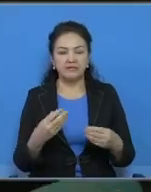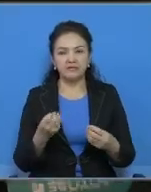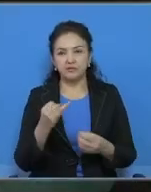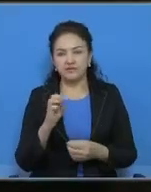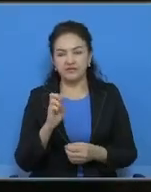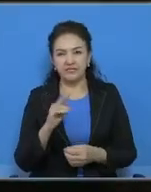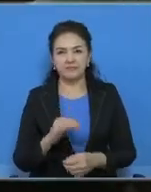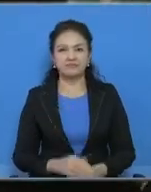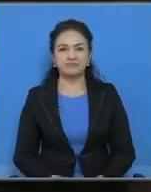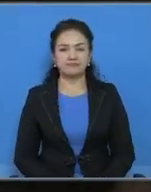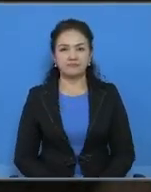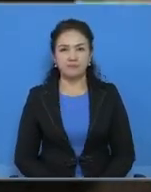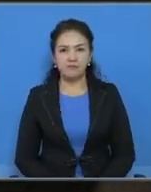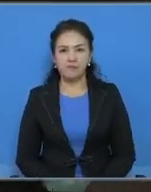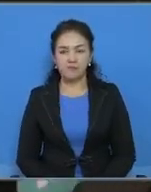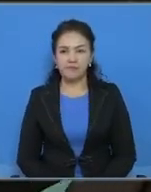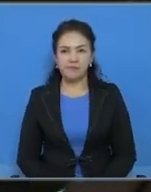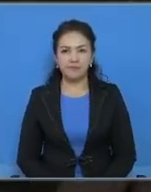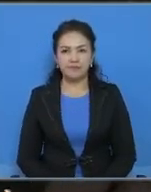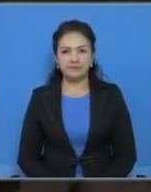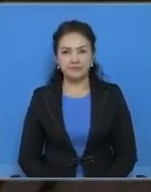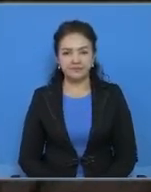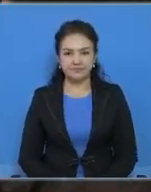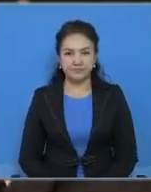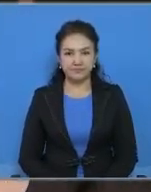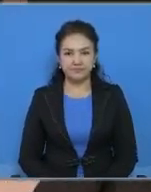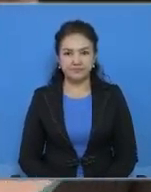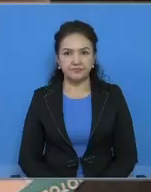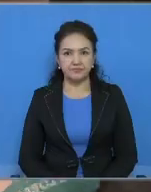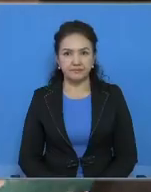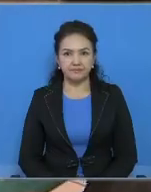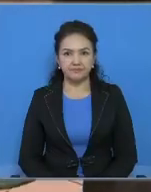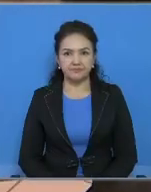нас на подонок. И основная витрина вот за вами